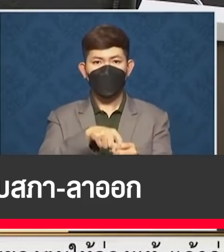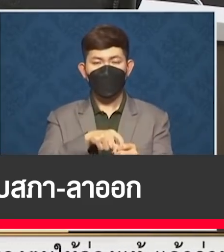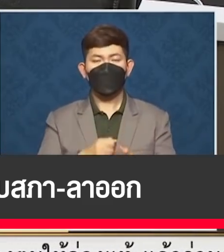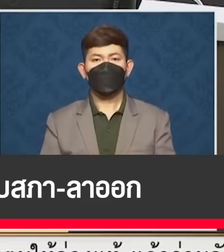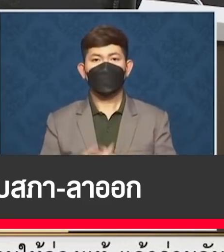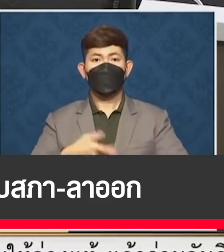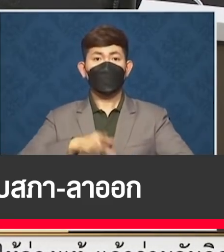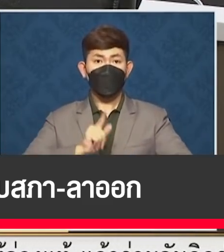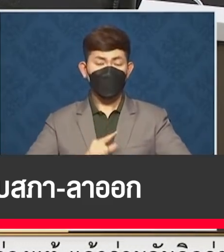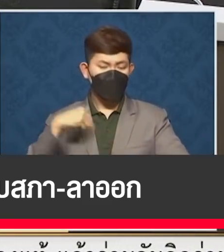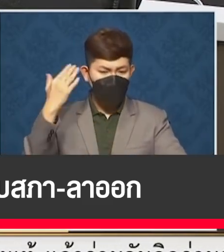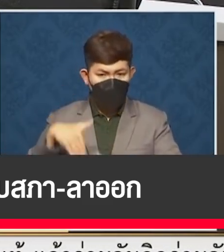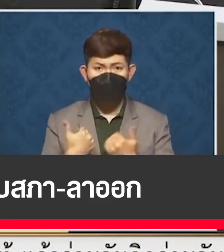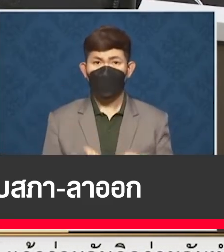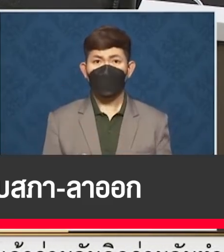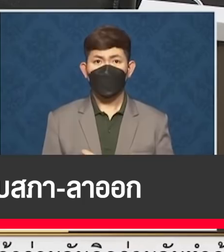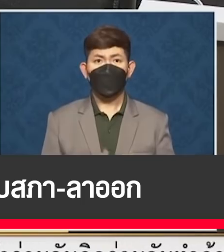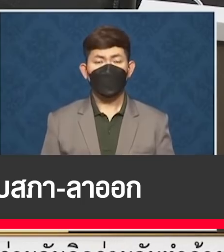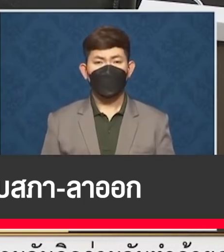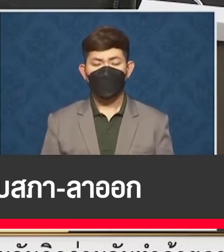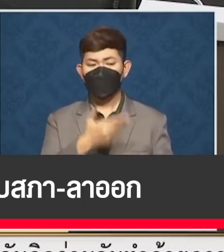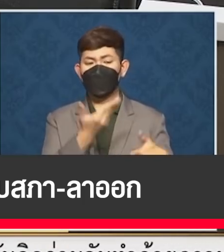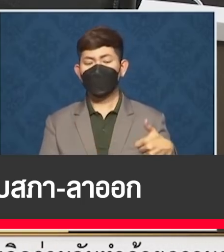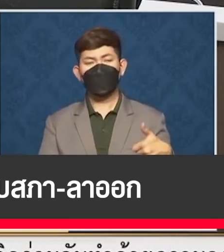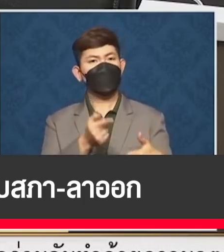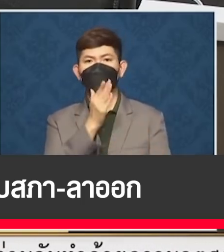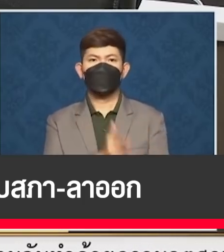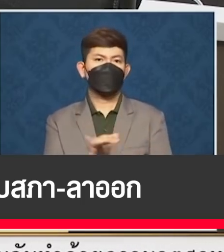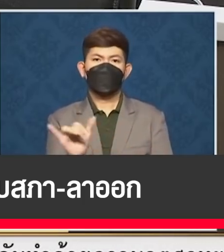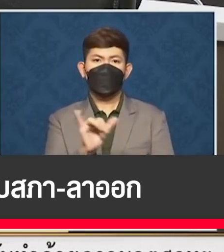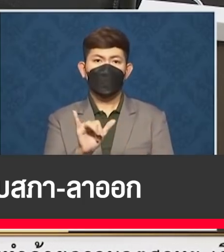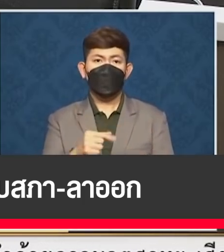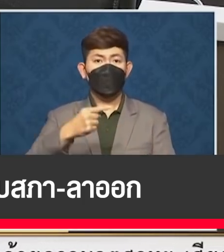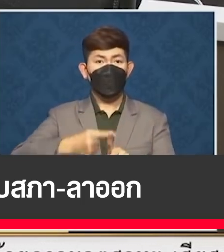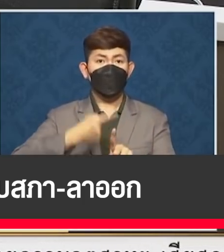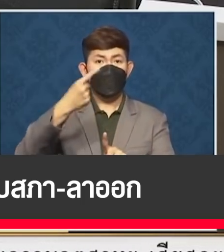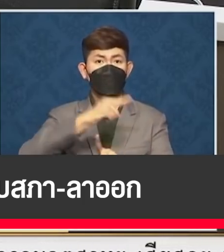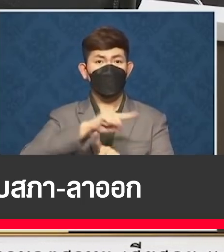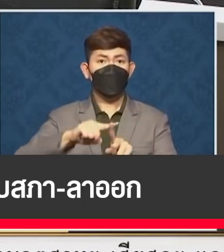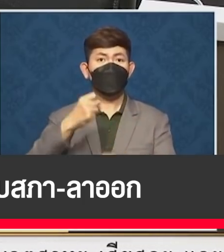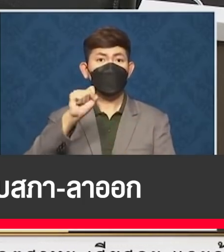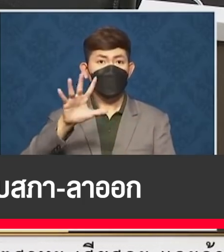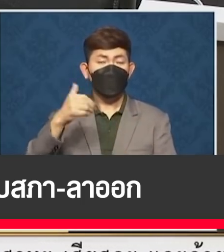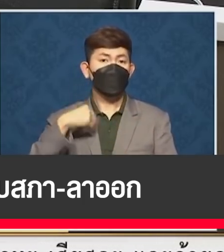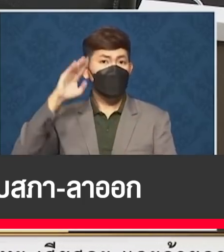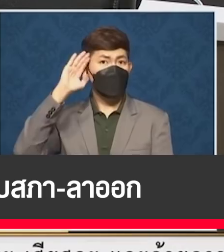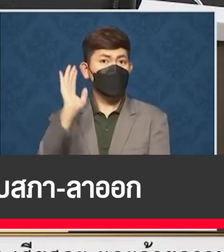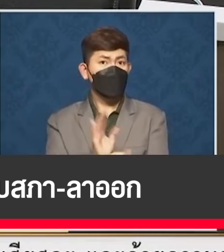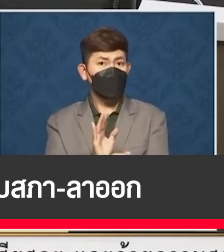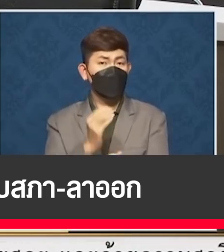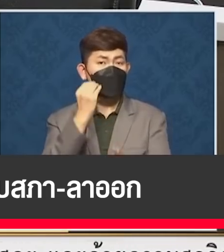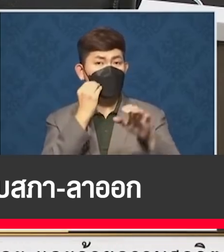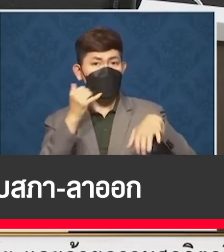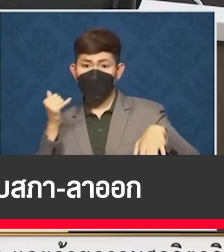ยุดก่อกรรมทำเข็ญกับประชาชนมันนานเกินพอแล้วอยากให้ยุบสภาคืนอำนาจให้ประชาชนหรือไม่ก็ลาออกจากตำ